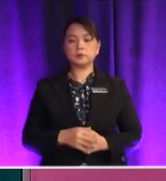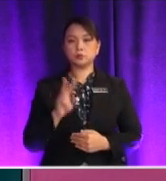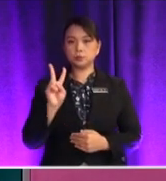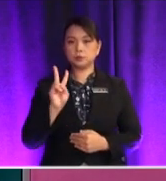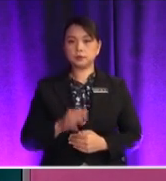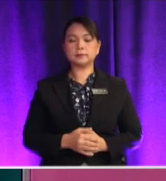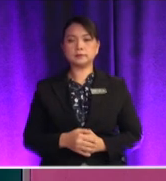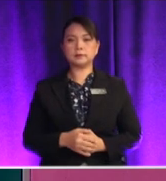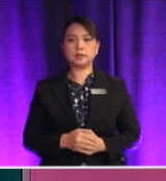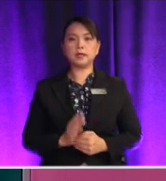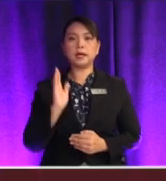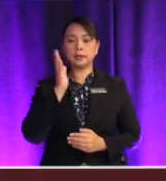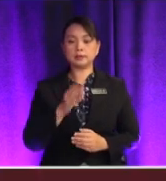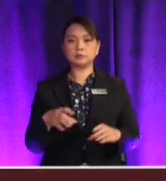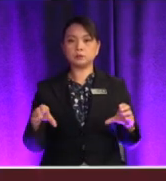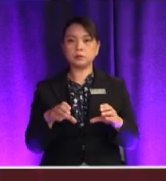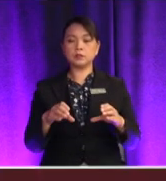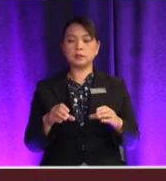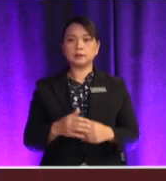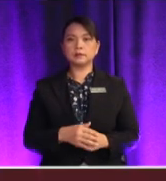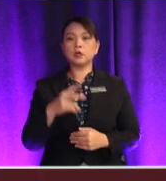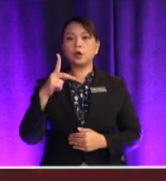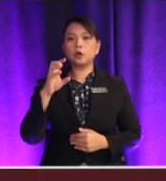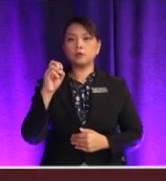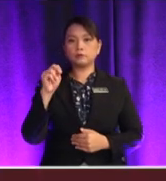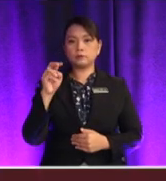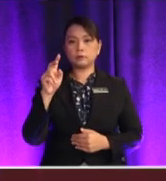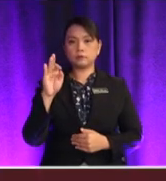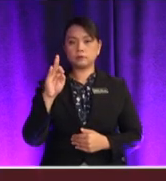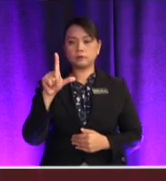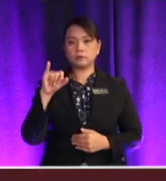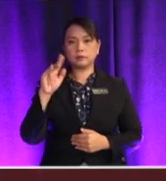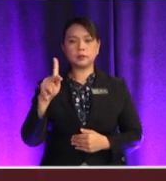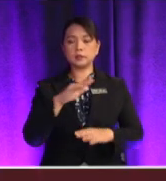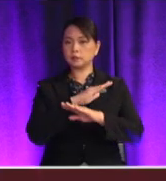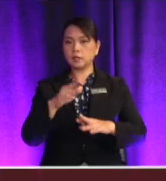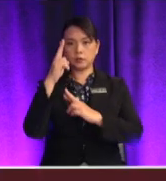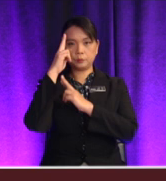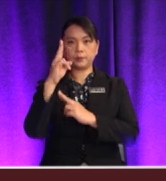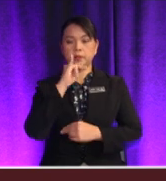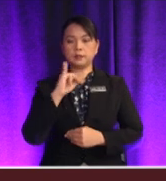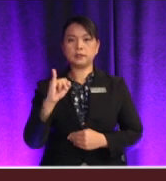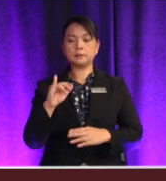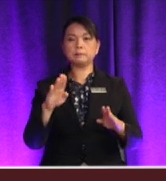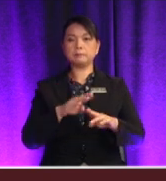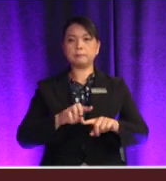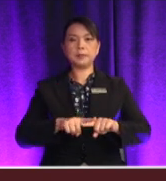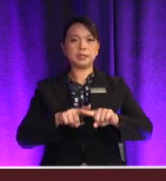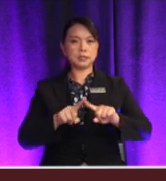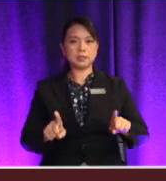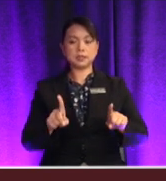mencetuskan konflik yang berpunca daripada sikap yang tidak menghormati perasaan perbezaan adat dan kepercayaan kaum